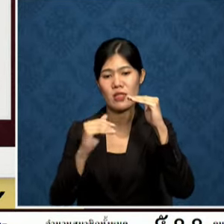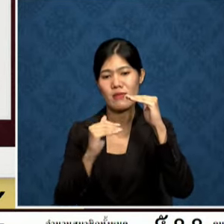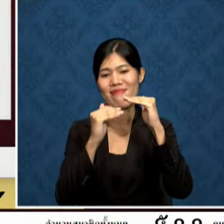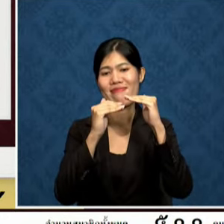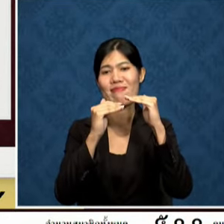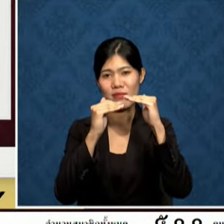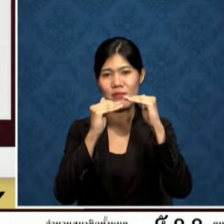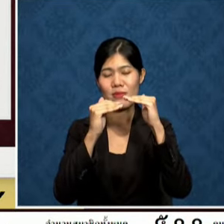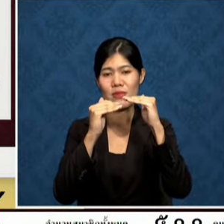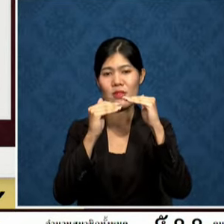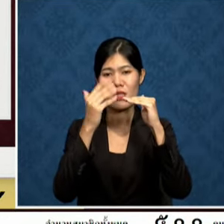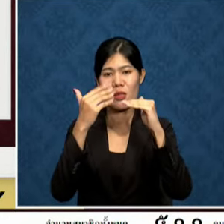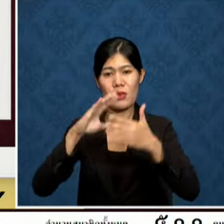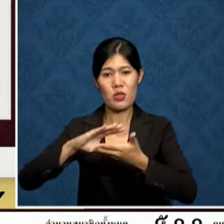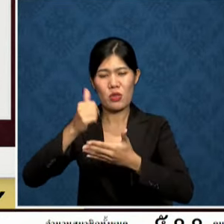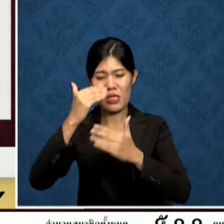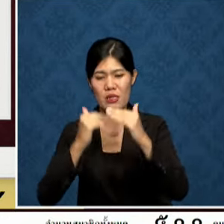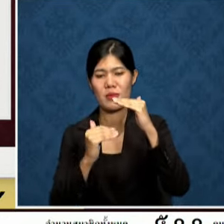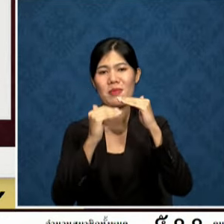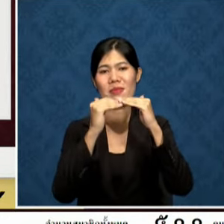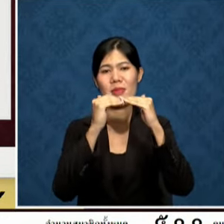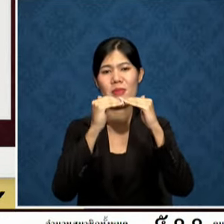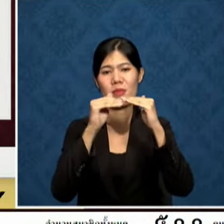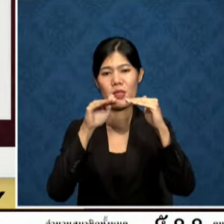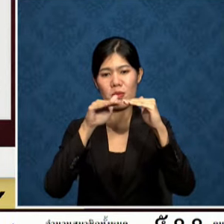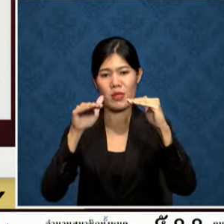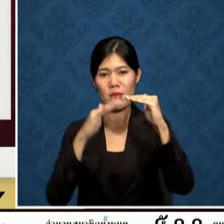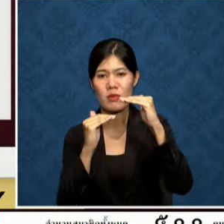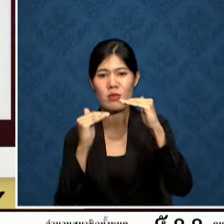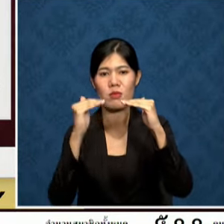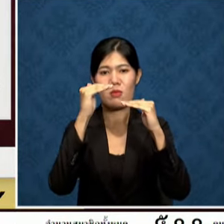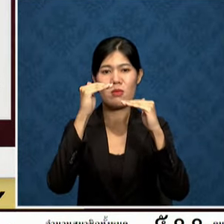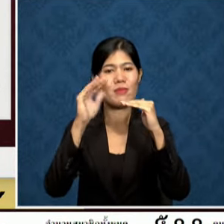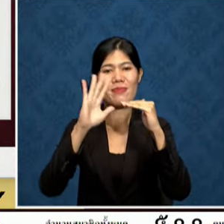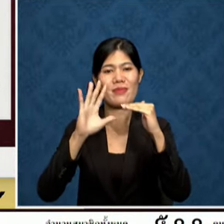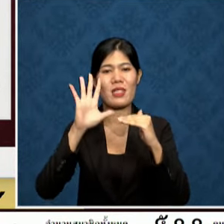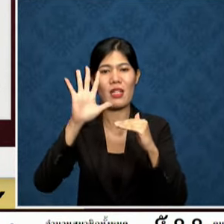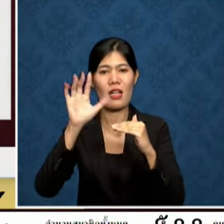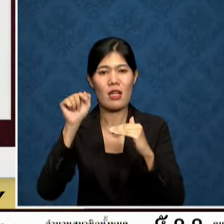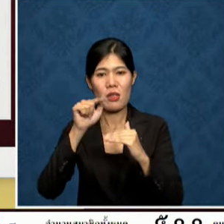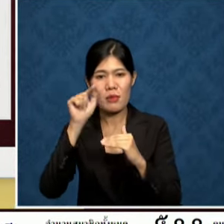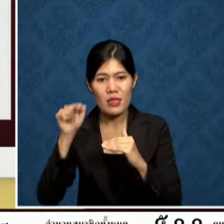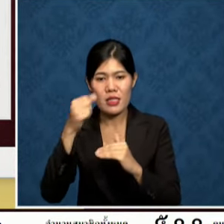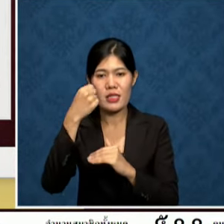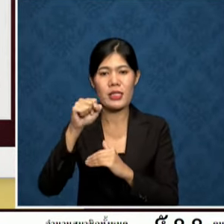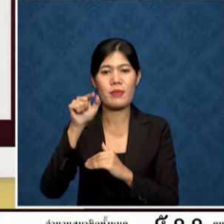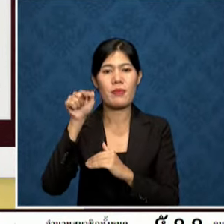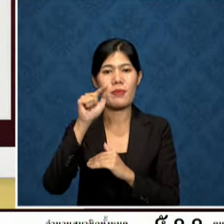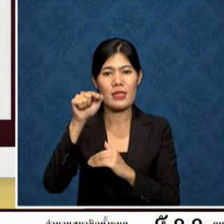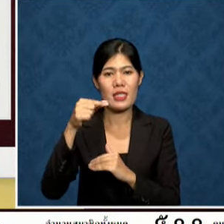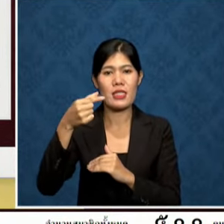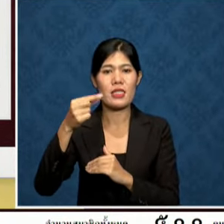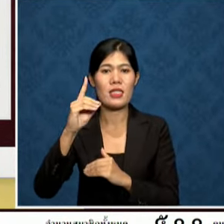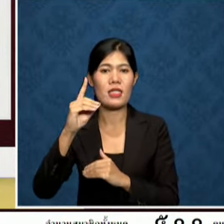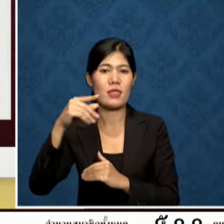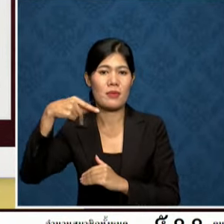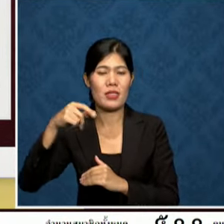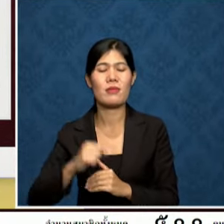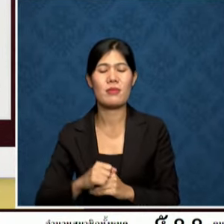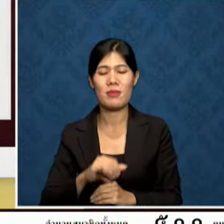ก็โชคดีค่ะที่มันยังมีเพดานนี้อยู่ไม่อย่างงั้นก็อาจจะทะลุไปถึง 5%ต่อ GDPหรือ 10%ของ GDPก็เป็นไปได้